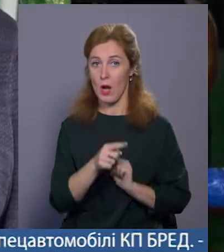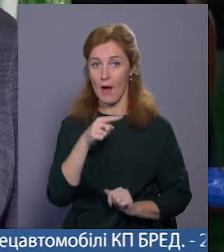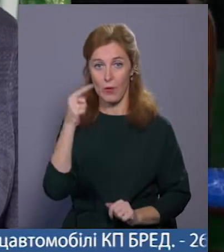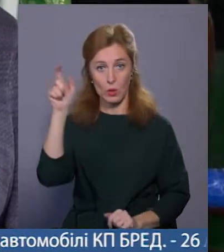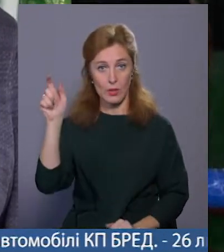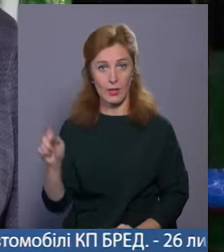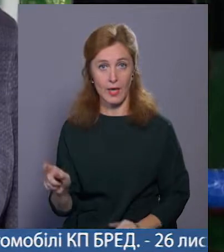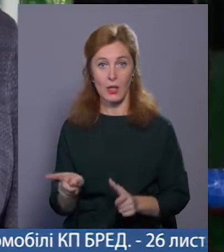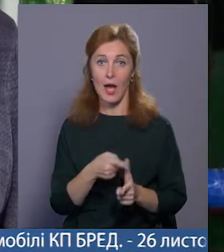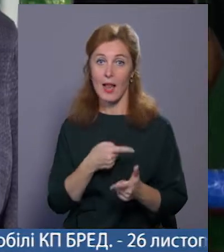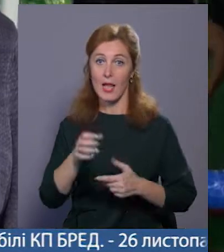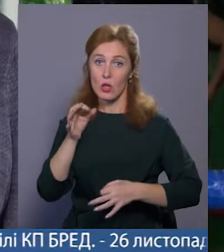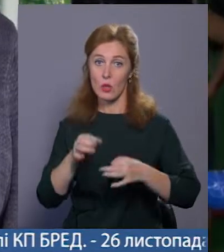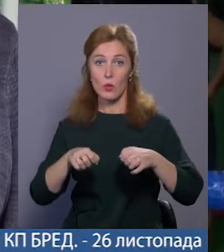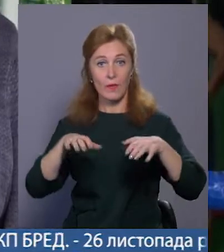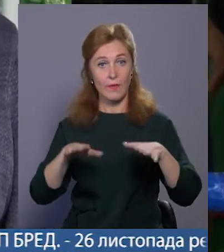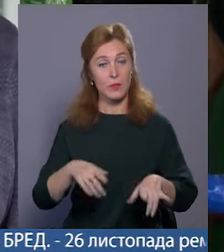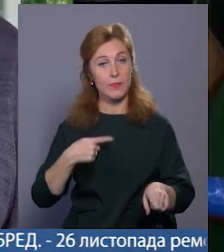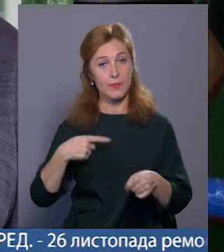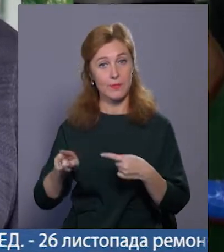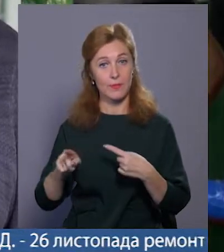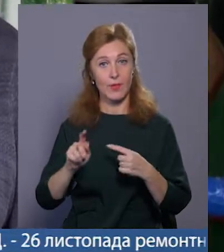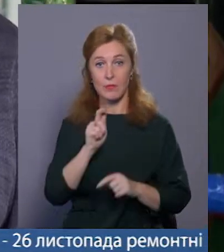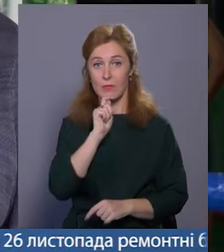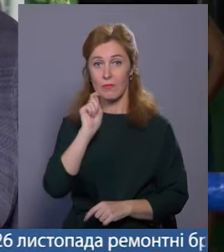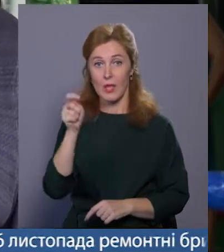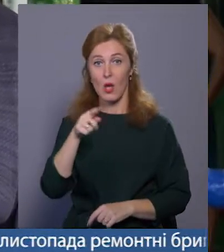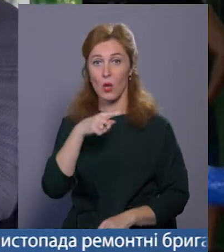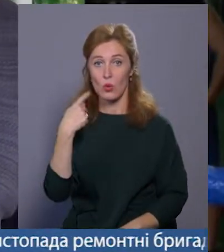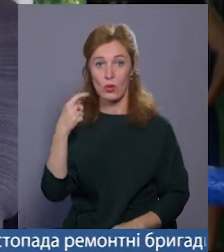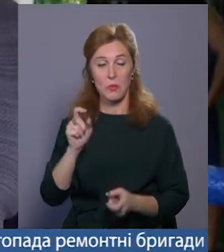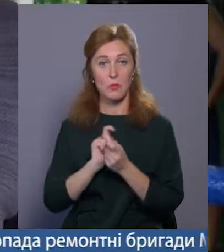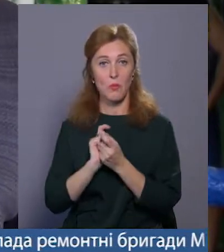вирішили інакше, дали перемогу російському боксеру.